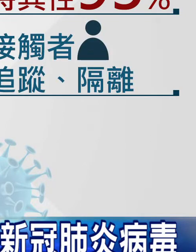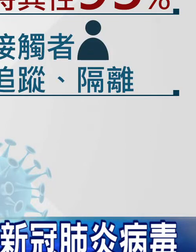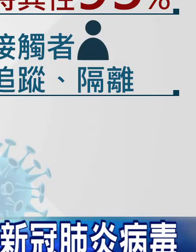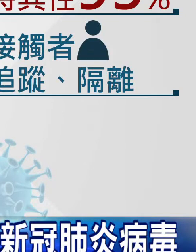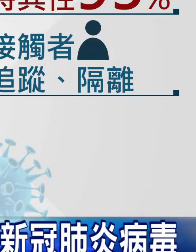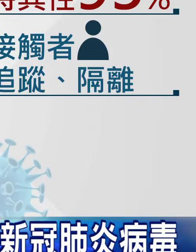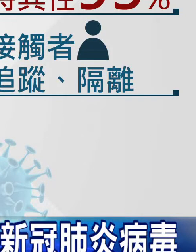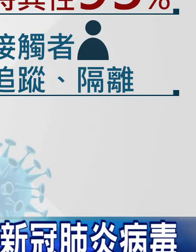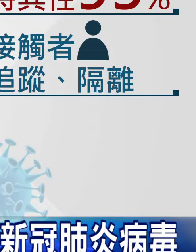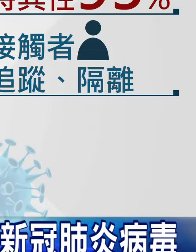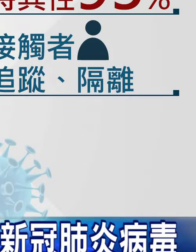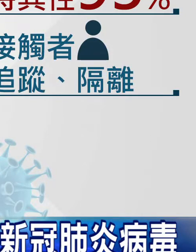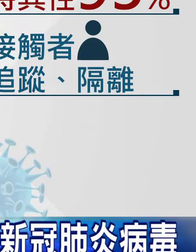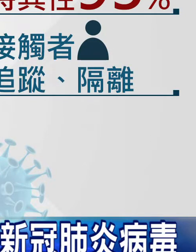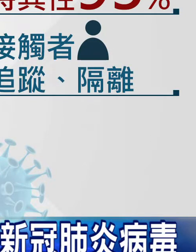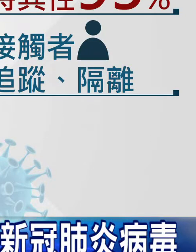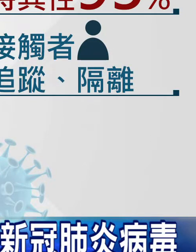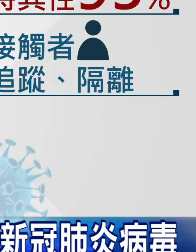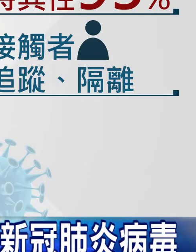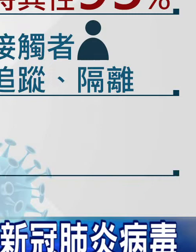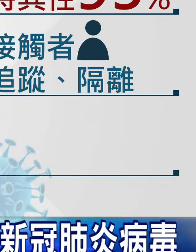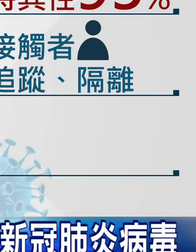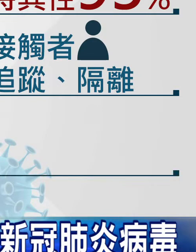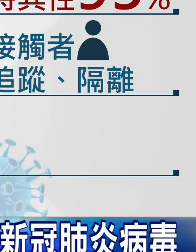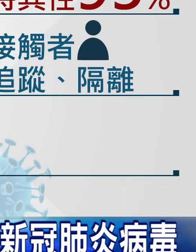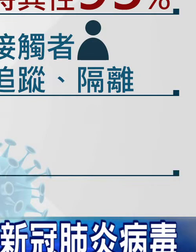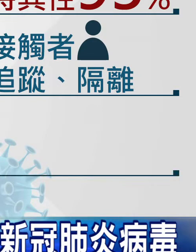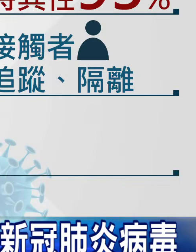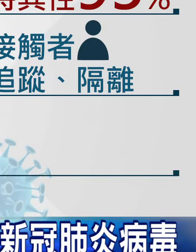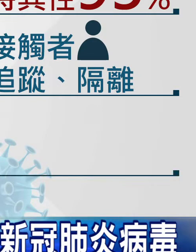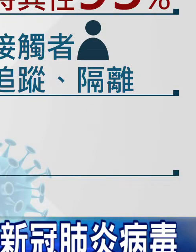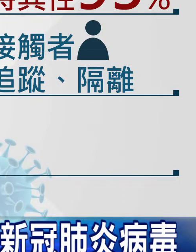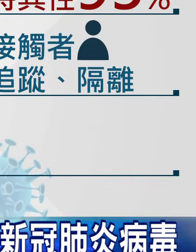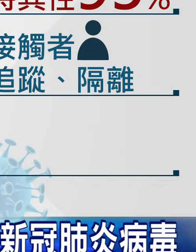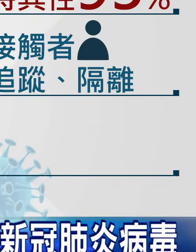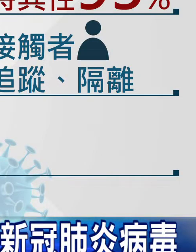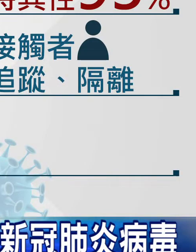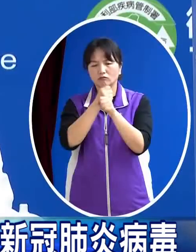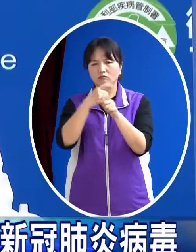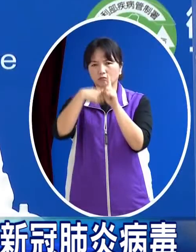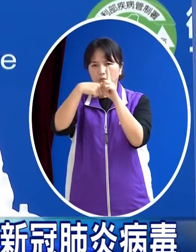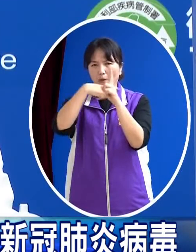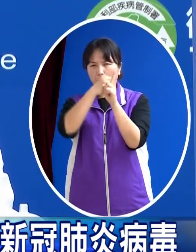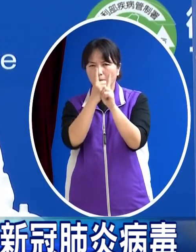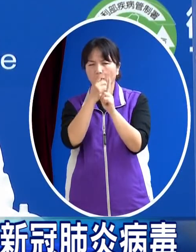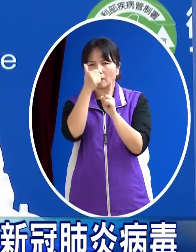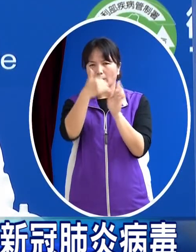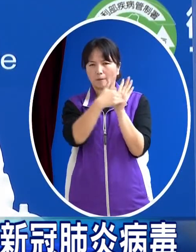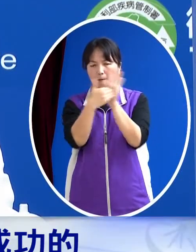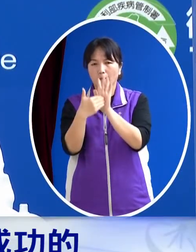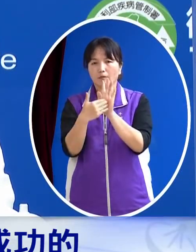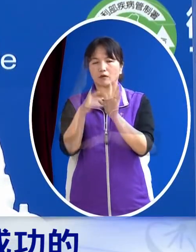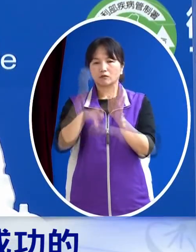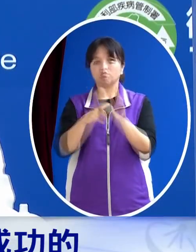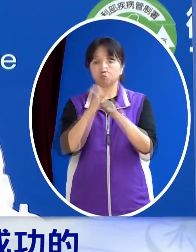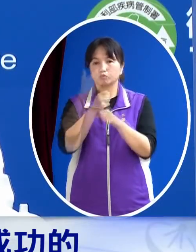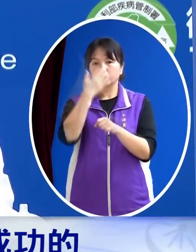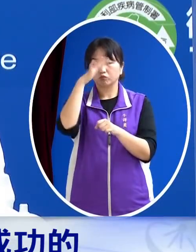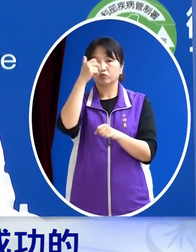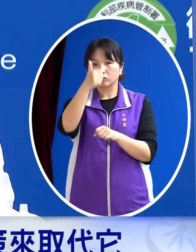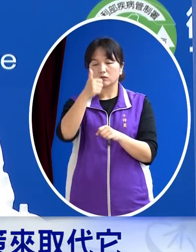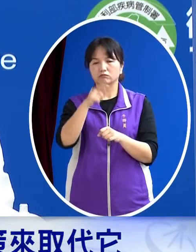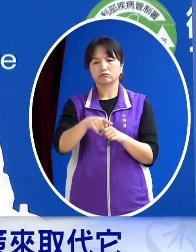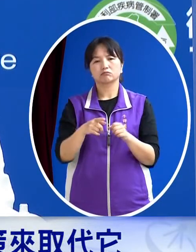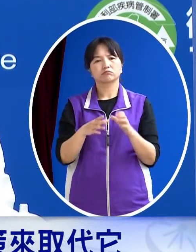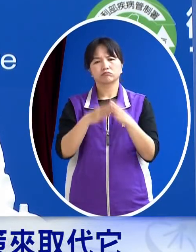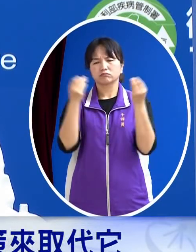这50人的接触者追踪，让他们通通隔离，忙到最后却发现是误会一场。 精准防疫基本上是成功的，就没